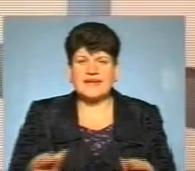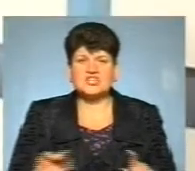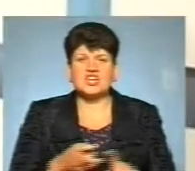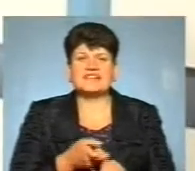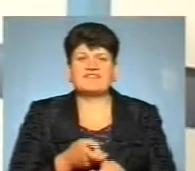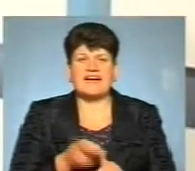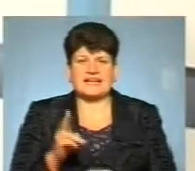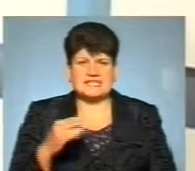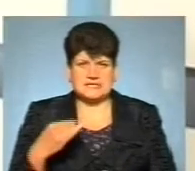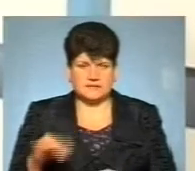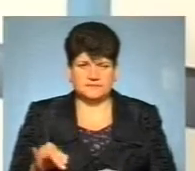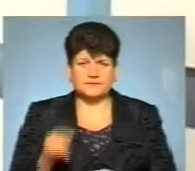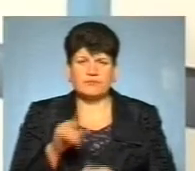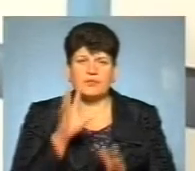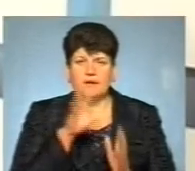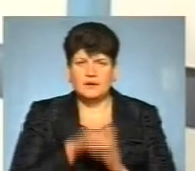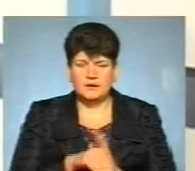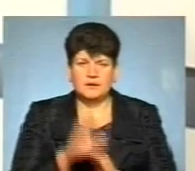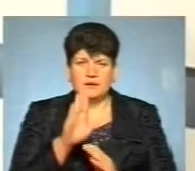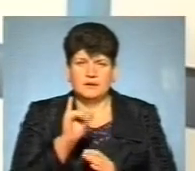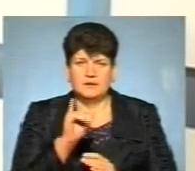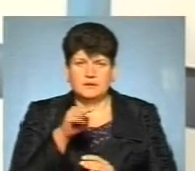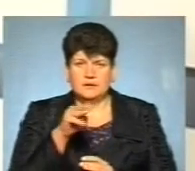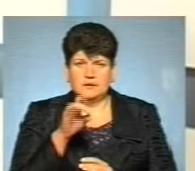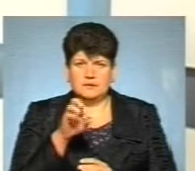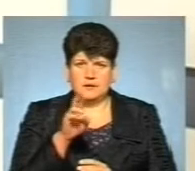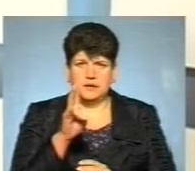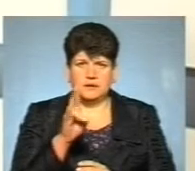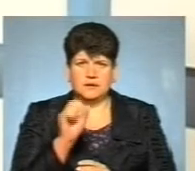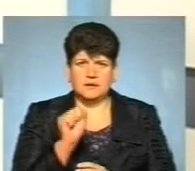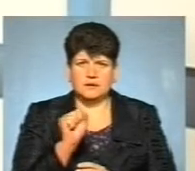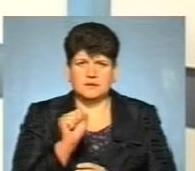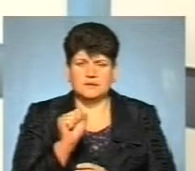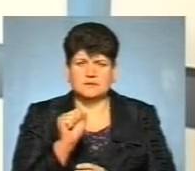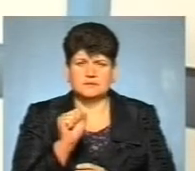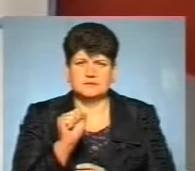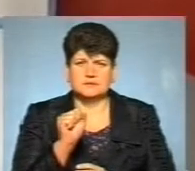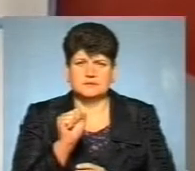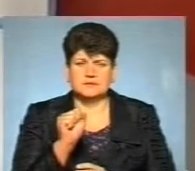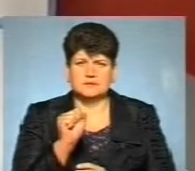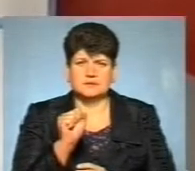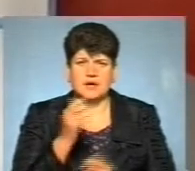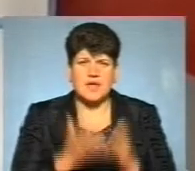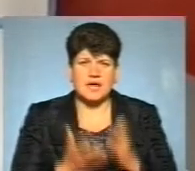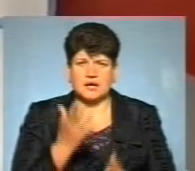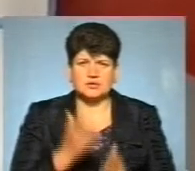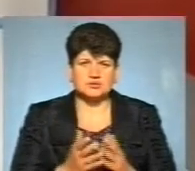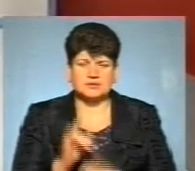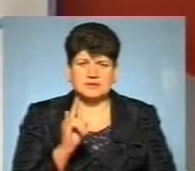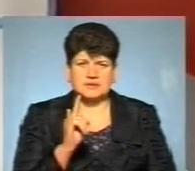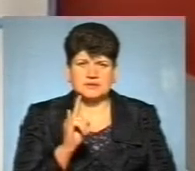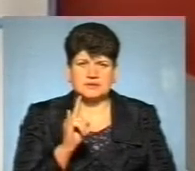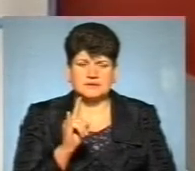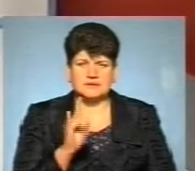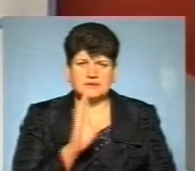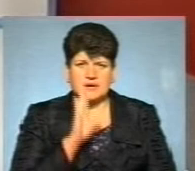інфекцій. До них відносилася вітряна віспа. І якщо дитина в ранньому